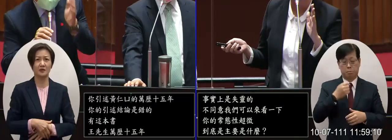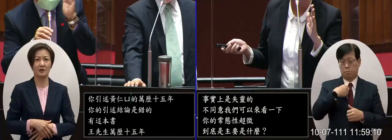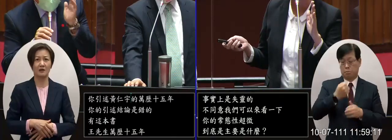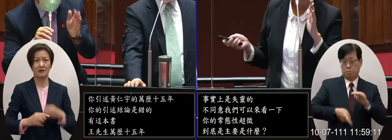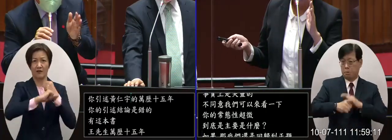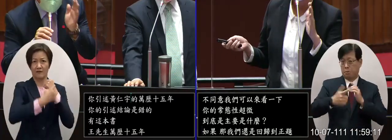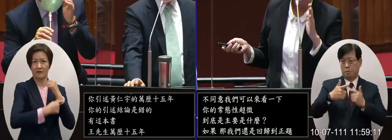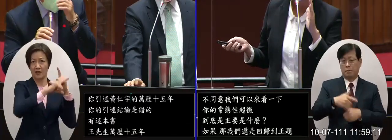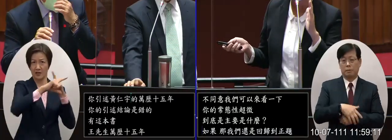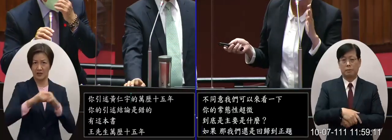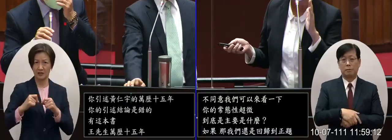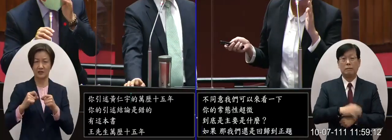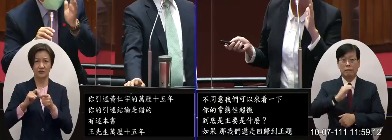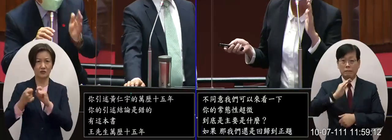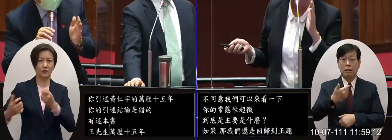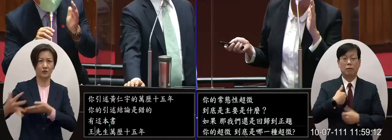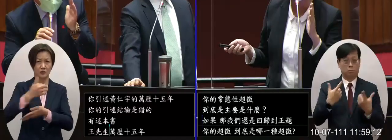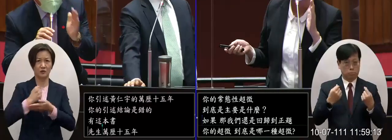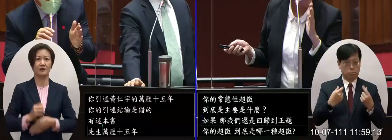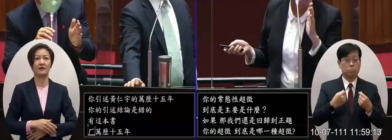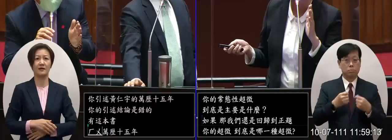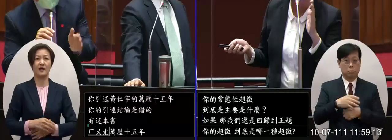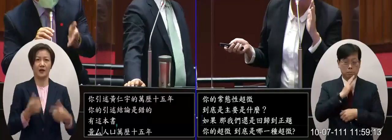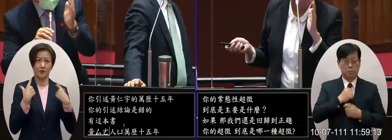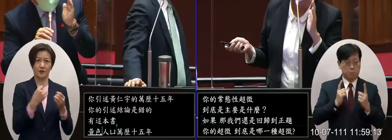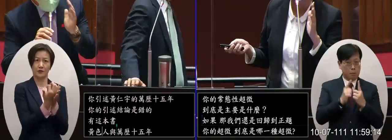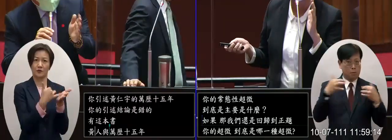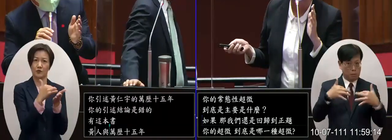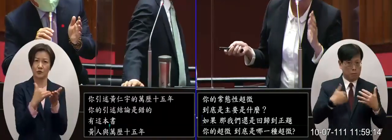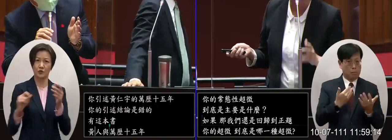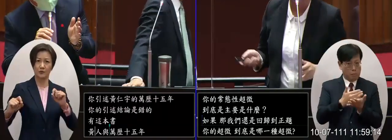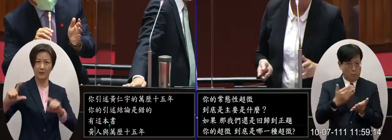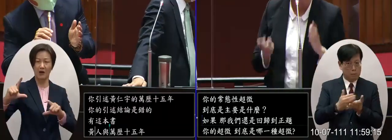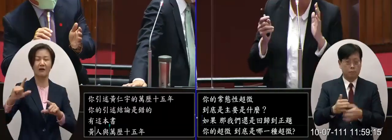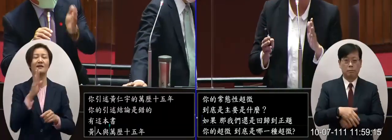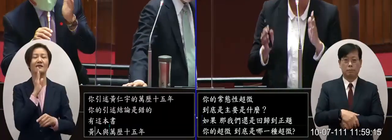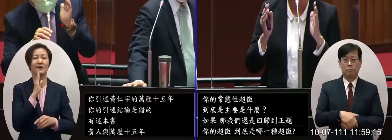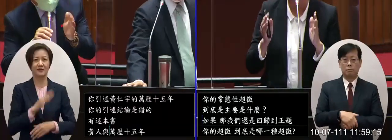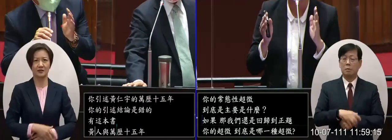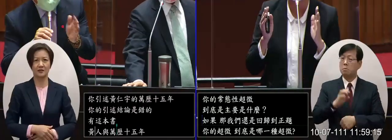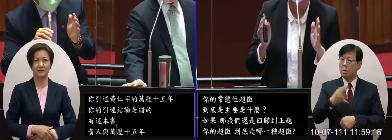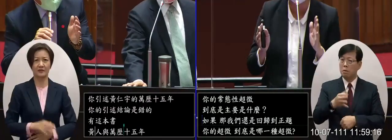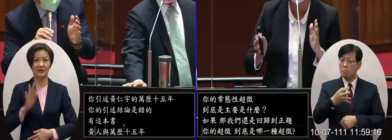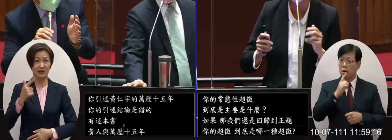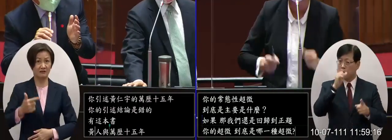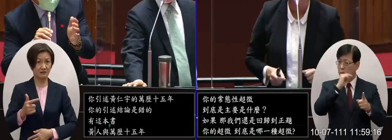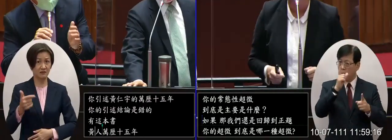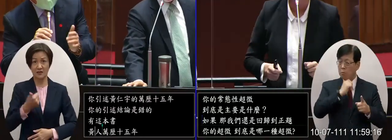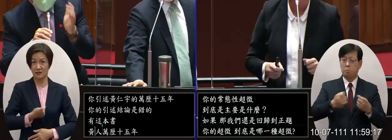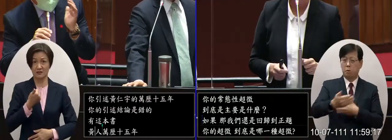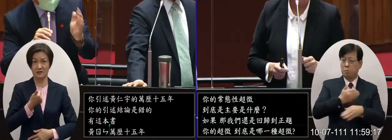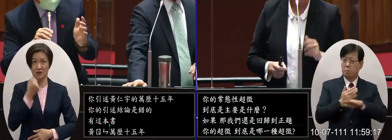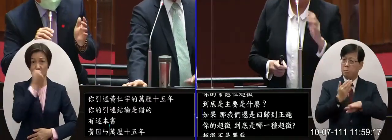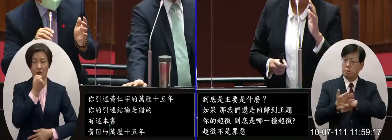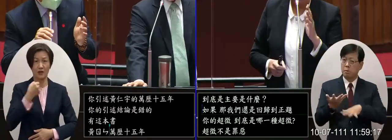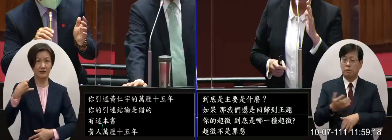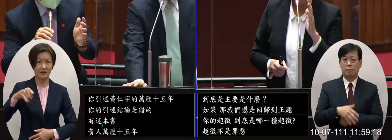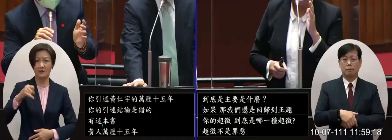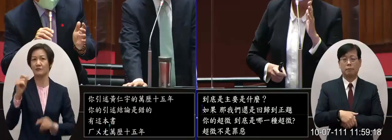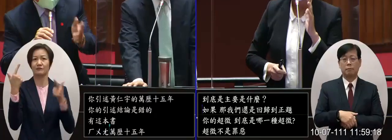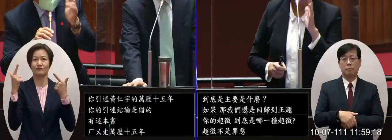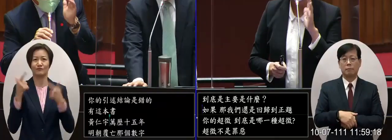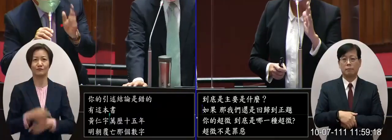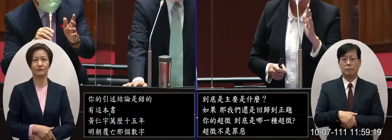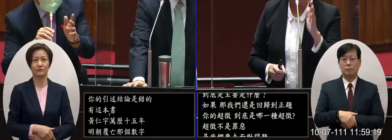收，只是它比我们预算数还多，它比我们预算数还多，但是这个不是罪恶，这个不是罪